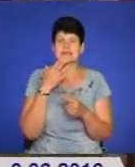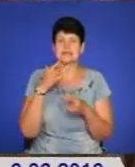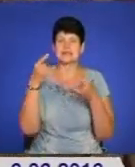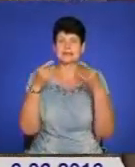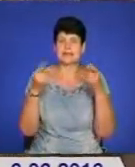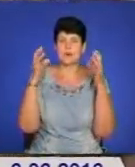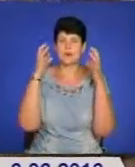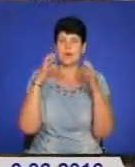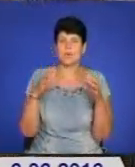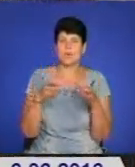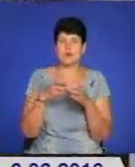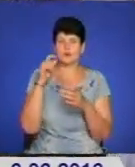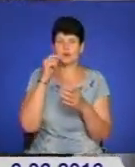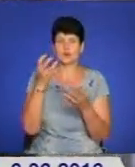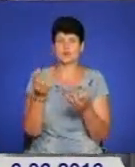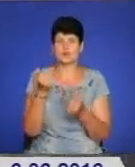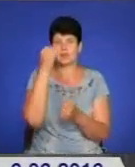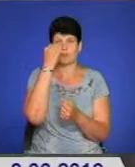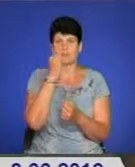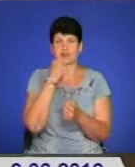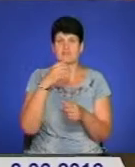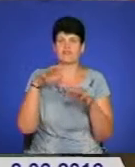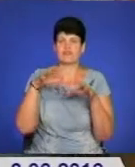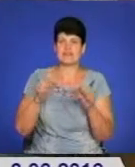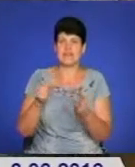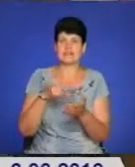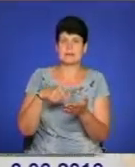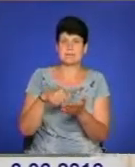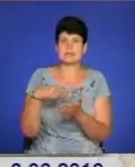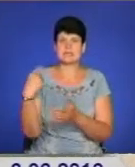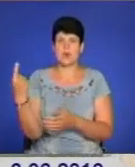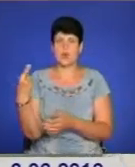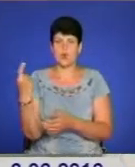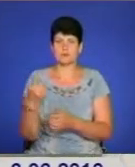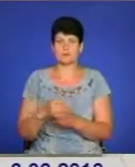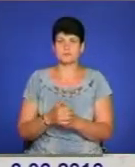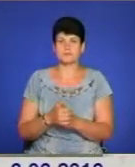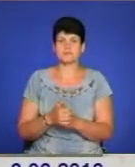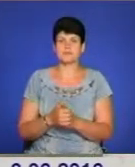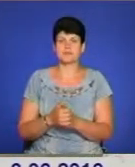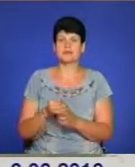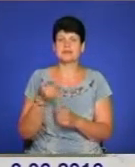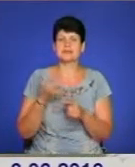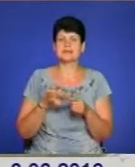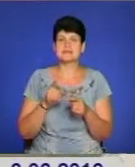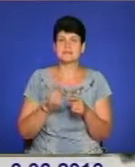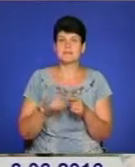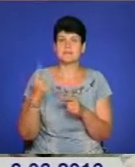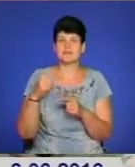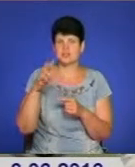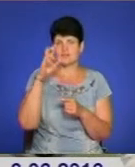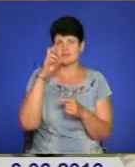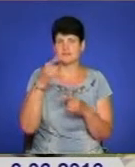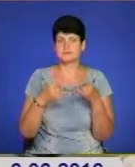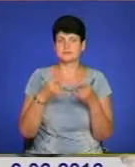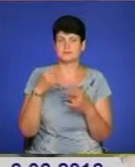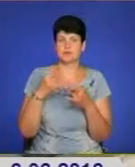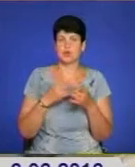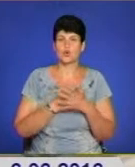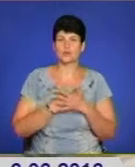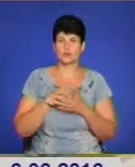телекомпанії України отримали подяки від влади міста та області. Перед телебаченням ставляться державним перше завдання –